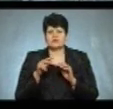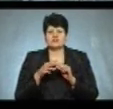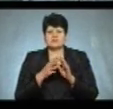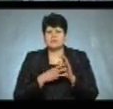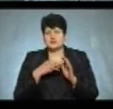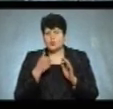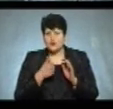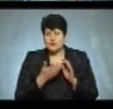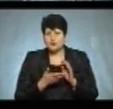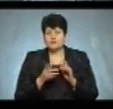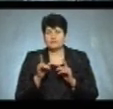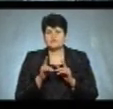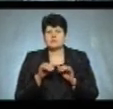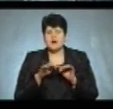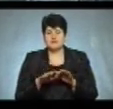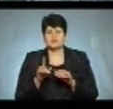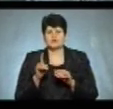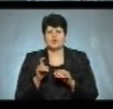2018 року у справі